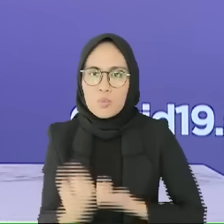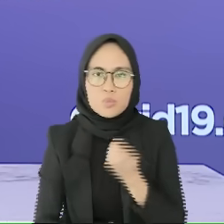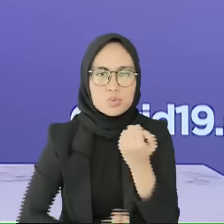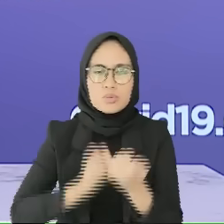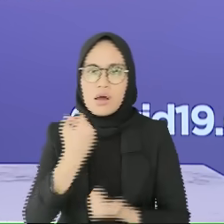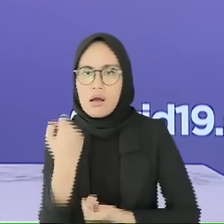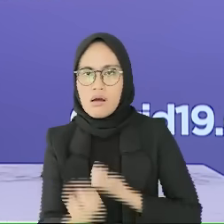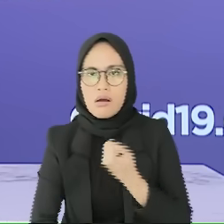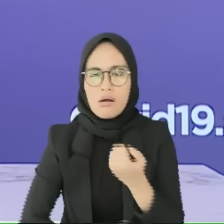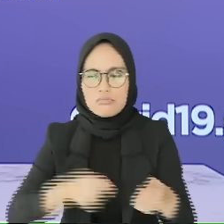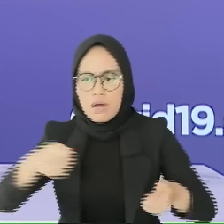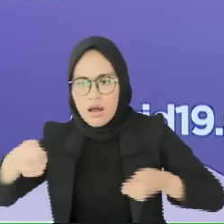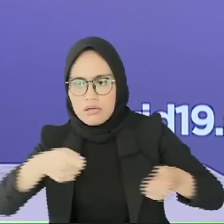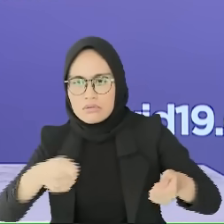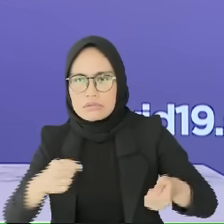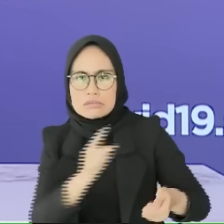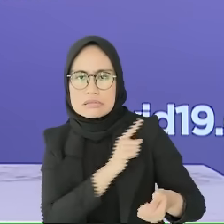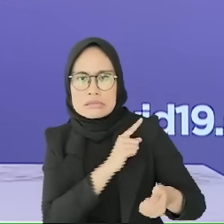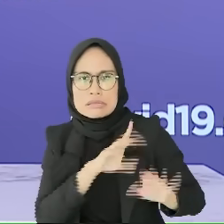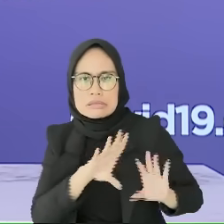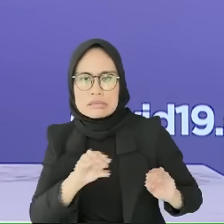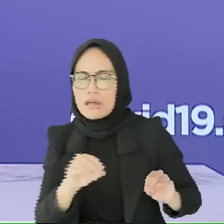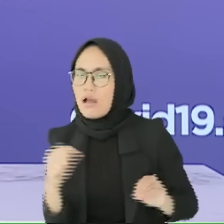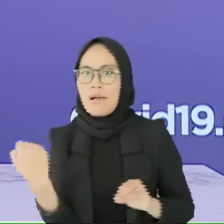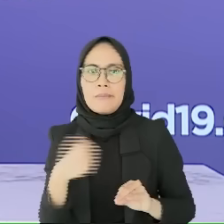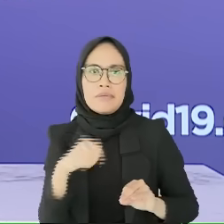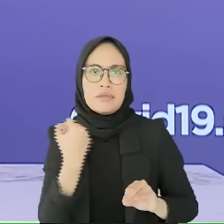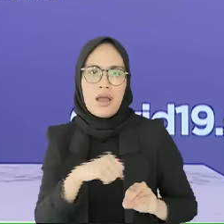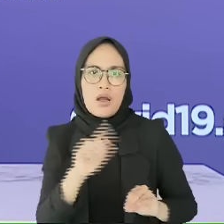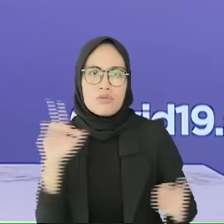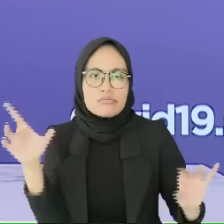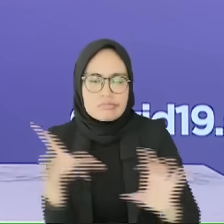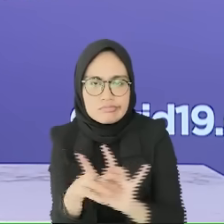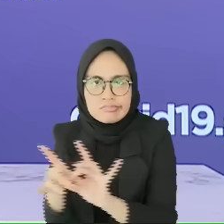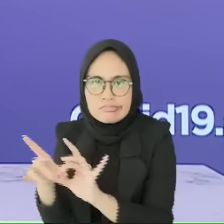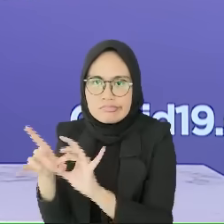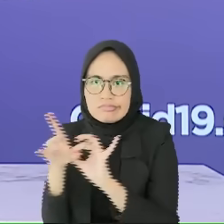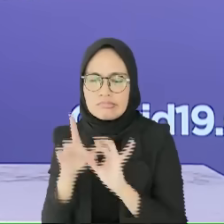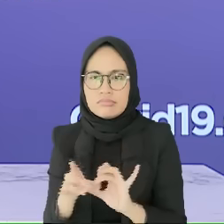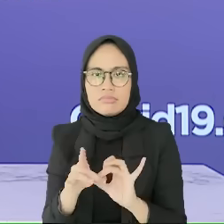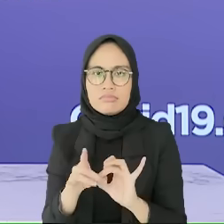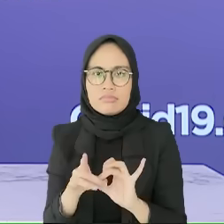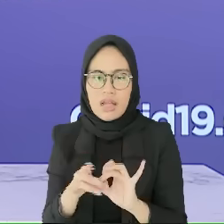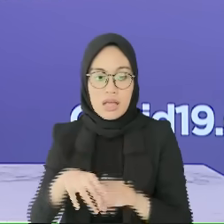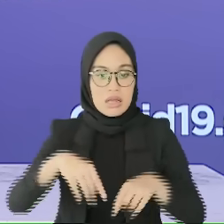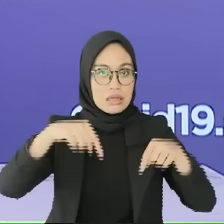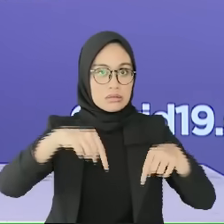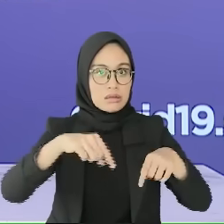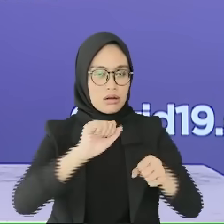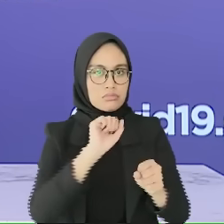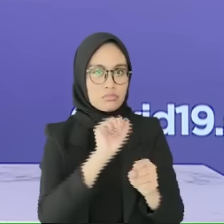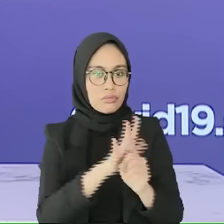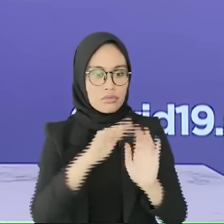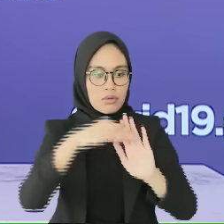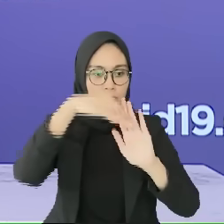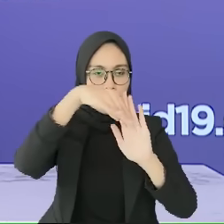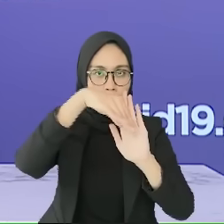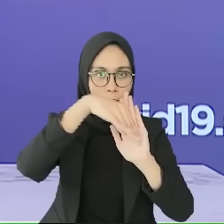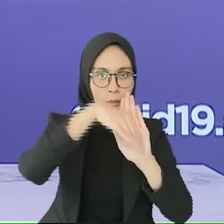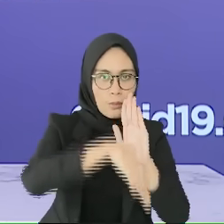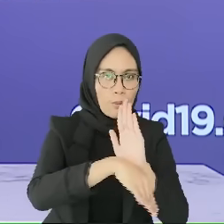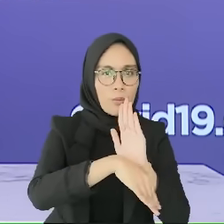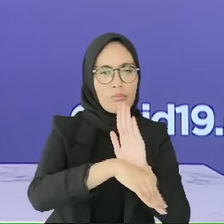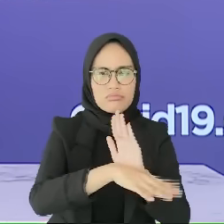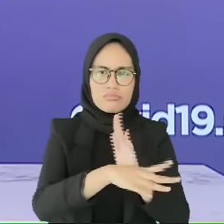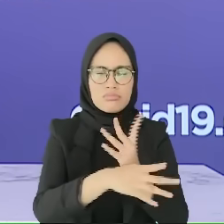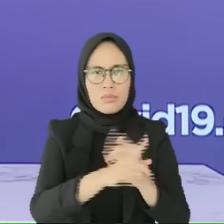bisa tunggal, bahkan berbagai intervensi tersebut harus dilakukan bersamaan. Penurunan kasus yang konsisten sejak puncak kasus di